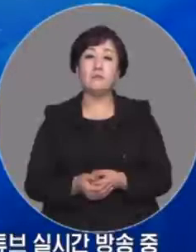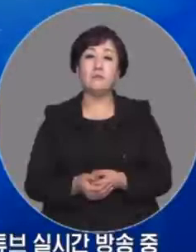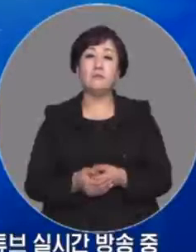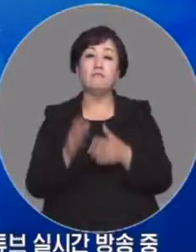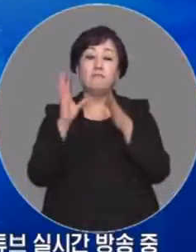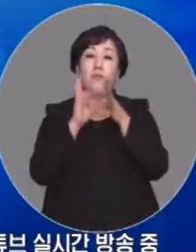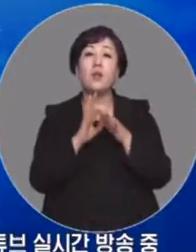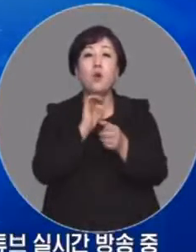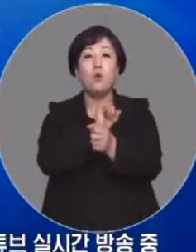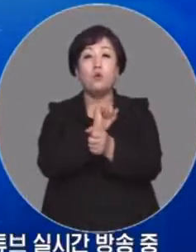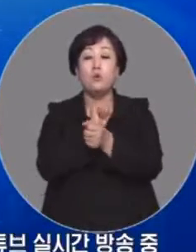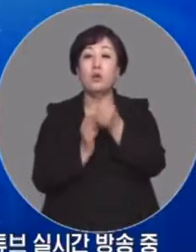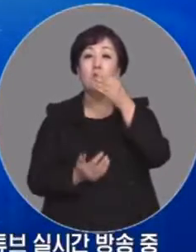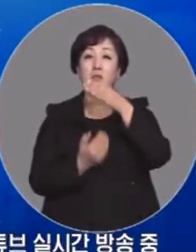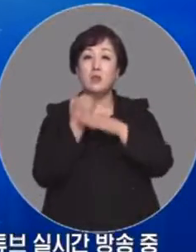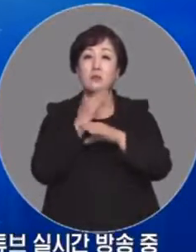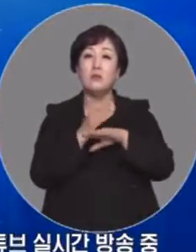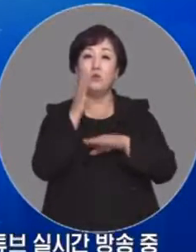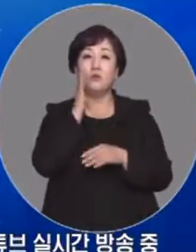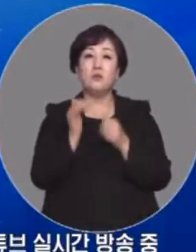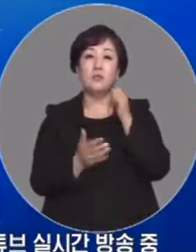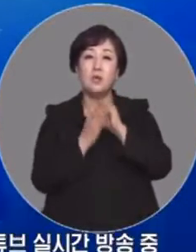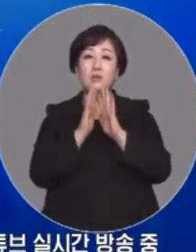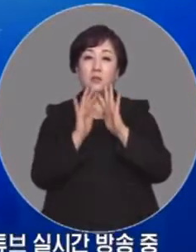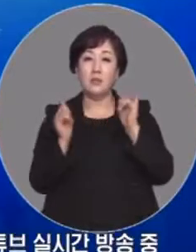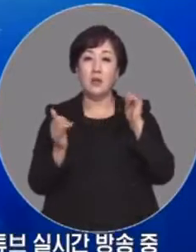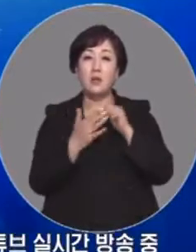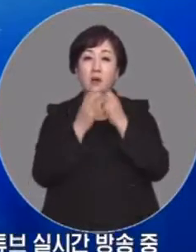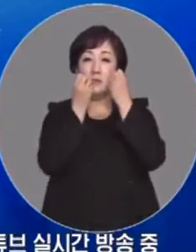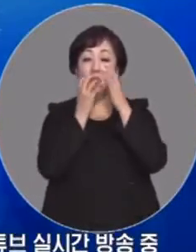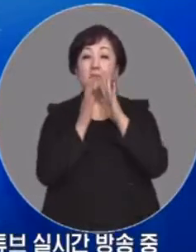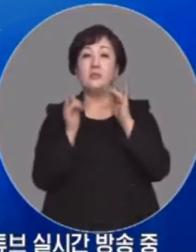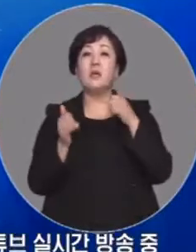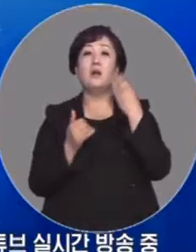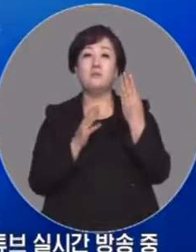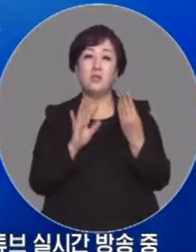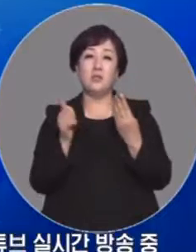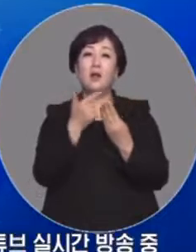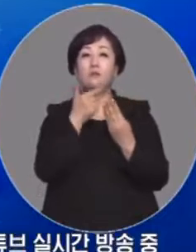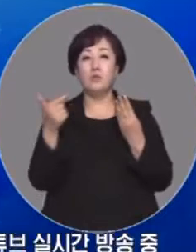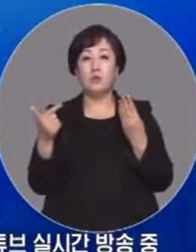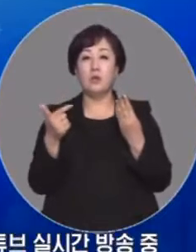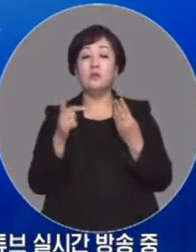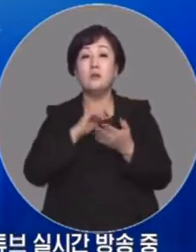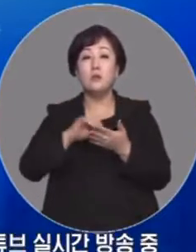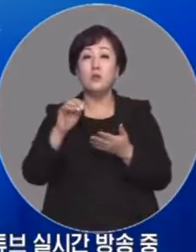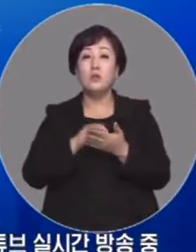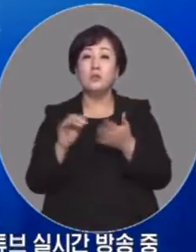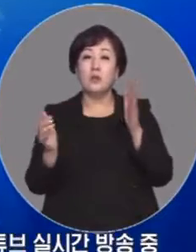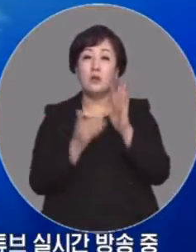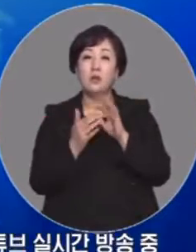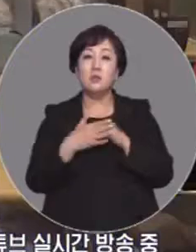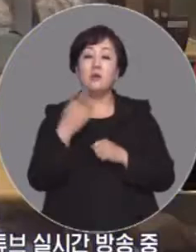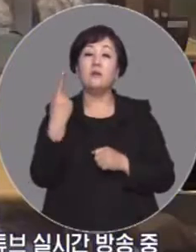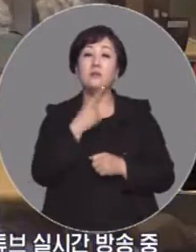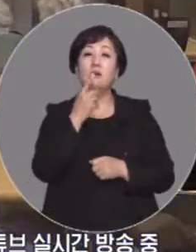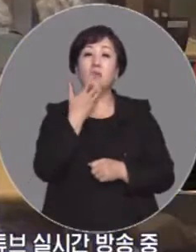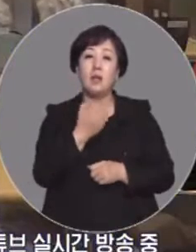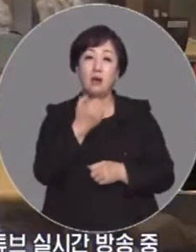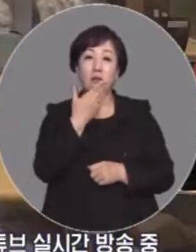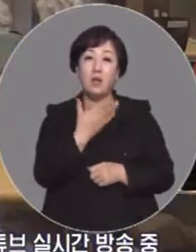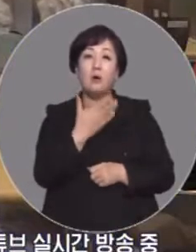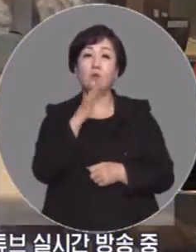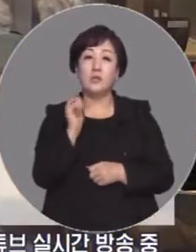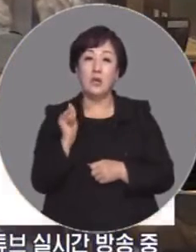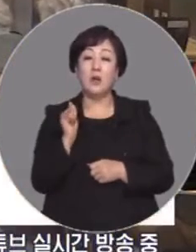이어서 코로나 확진 현황입니다. 오늘 울산에서는 코로나19 신규 확진자 4명이 추가돼 누적 확진자가